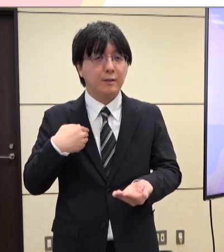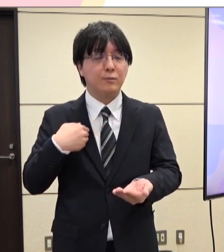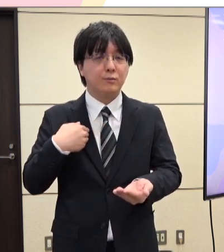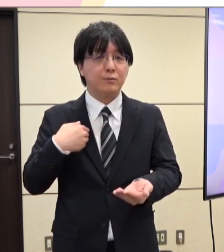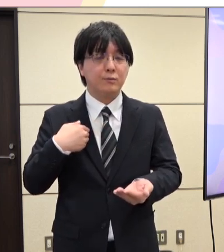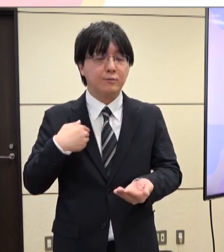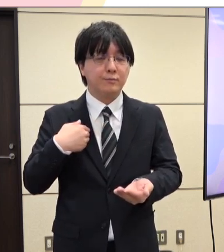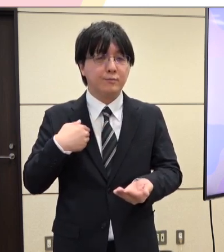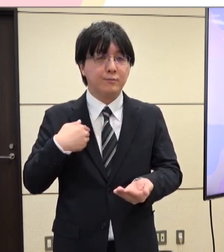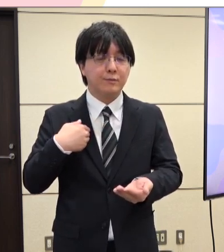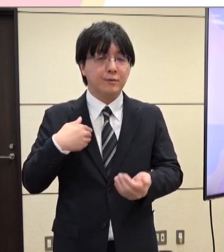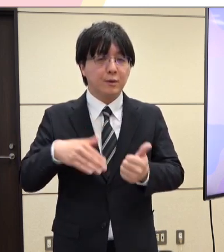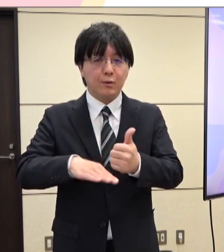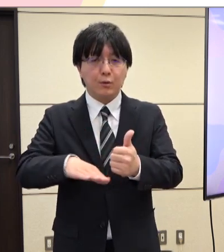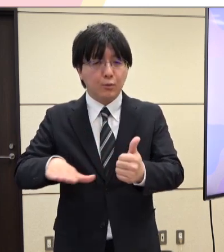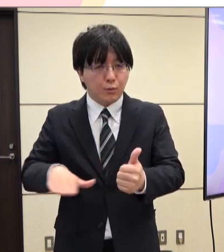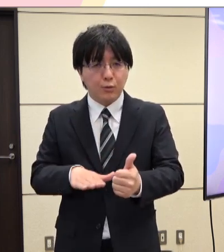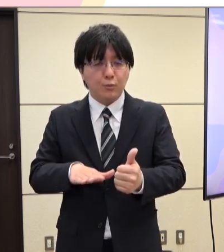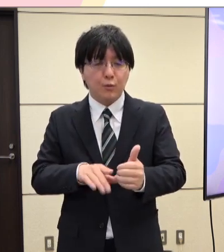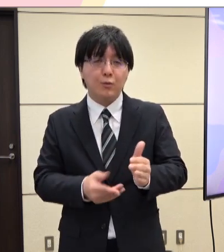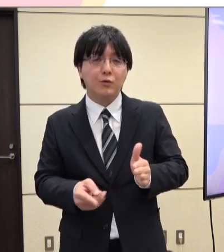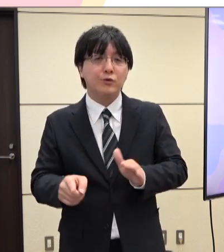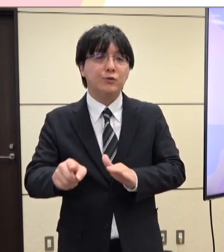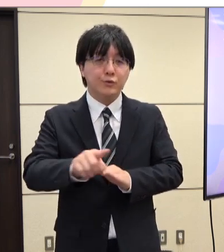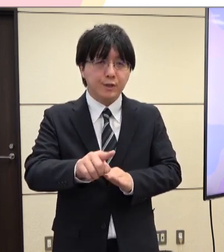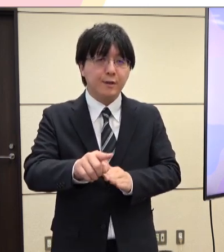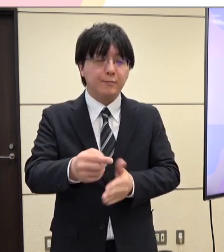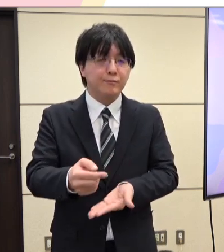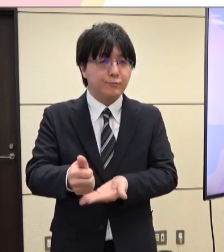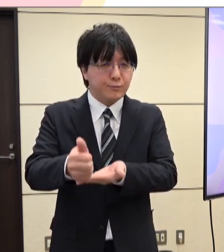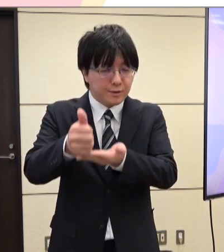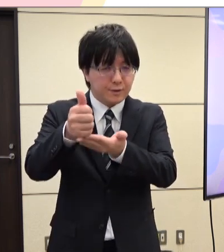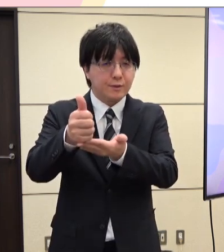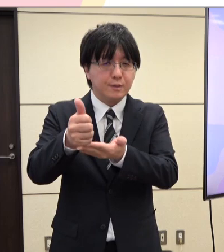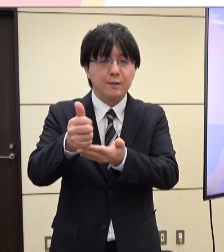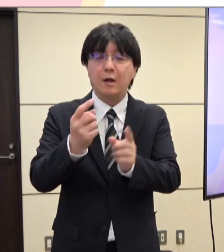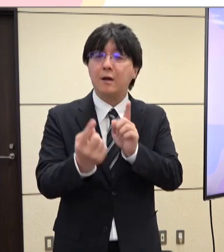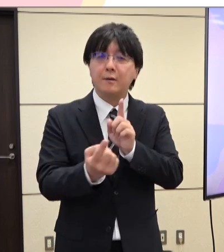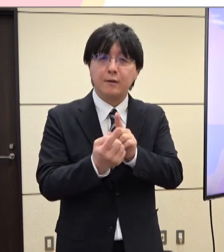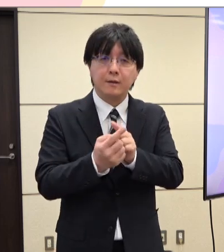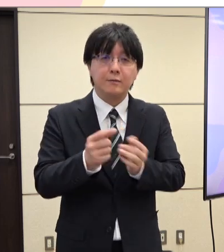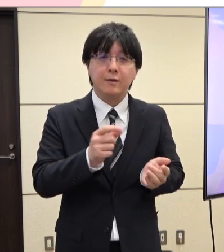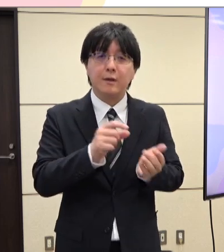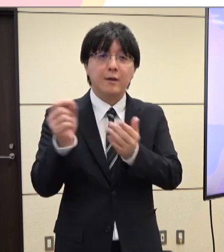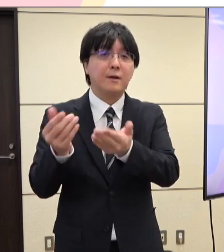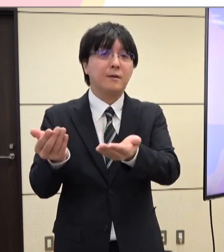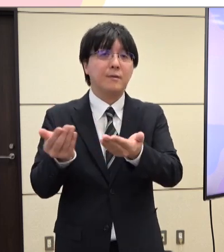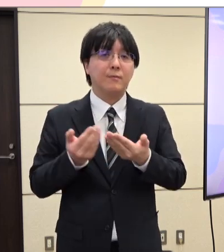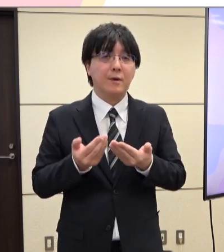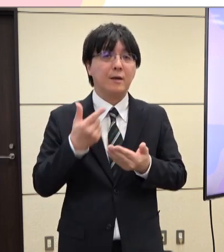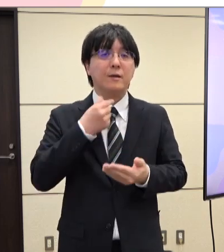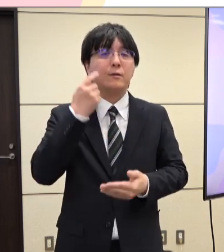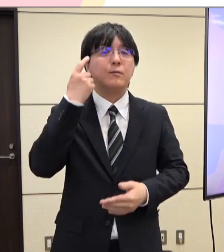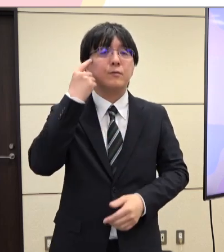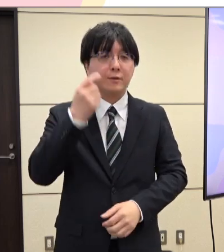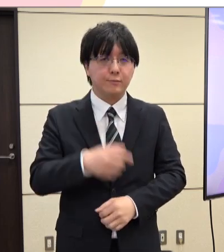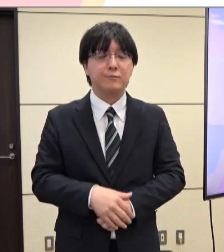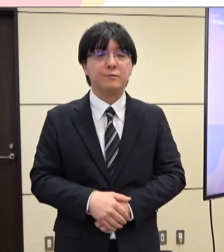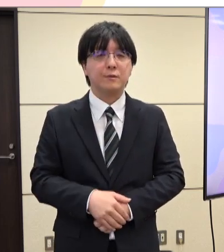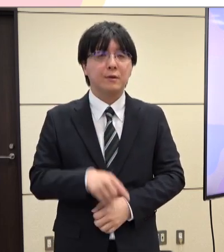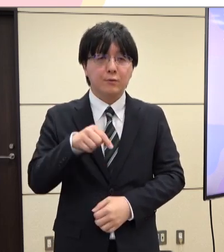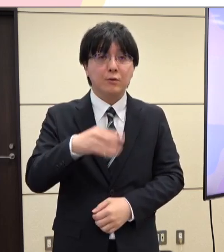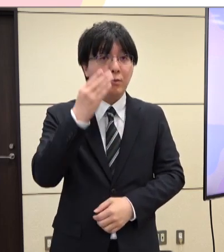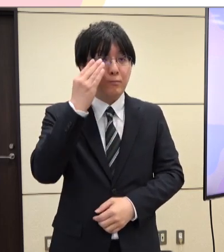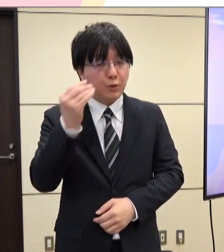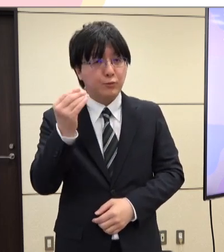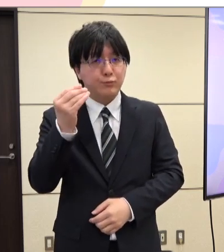お子さんをファーストのね、子どもを第一にした対策で選んでもらおうと思っているわけですけども、やっぱりそういったものを魅力に